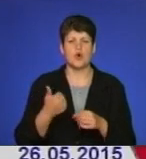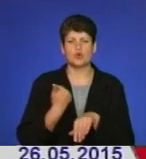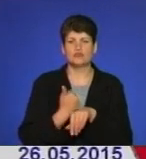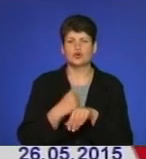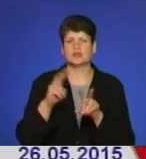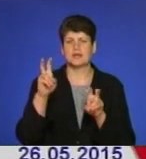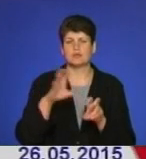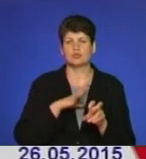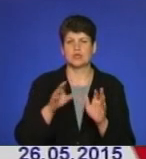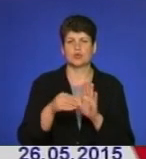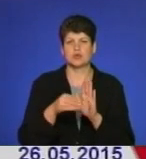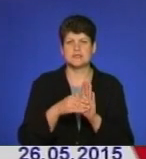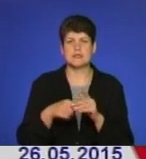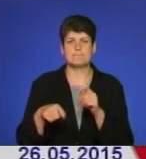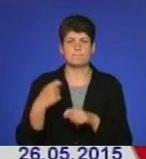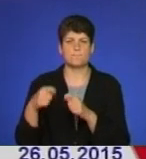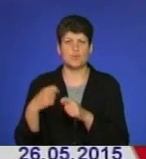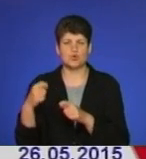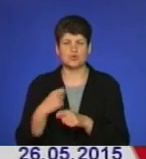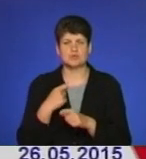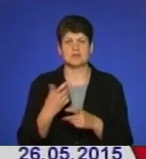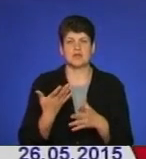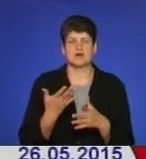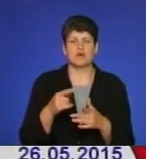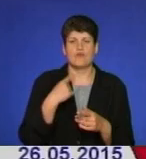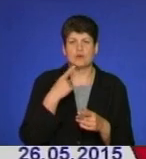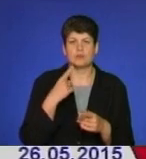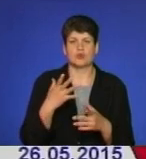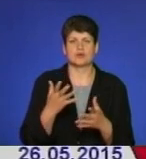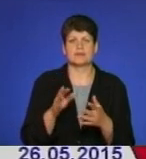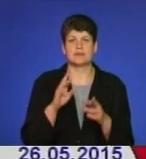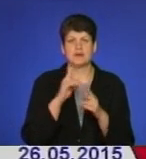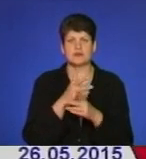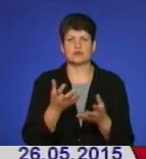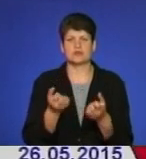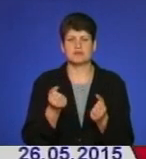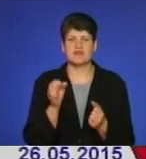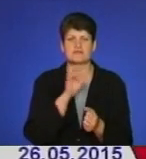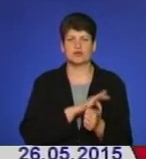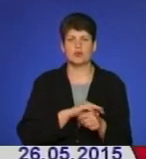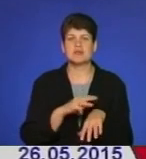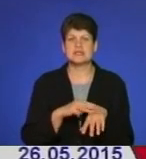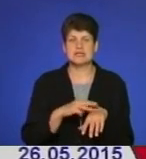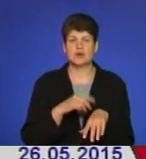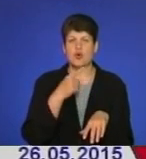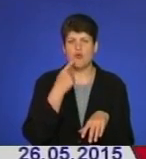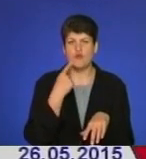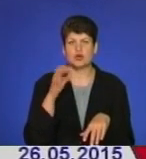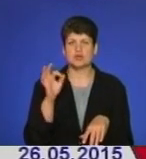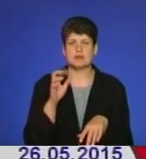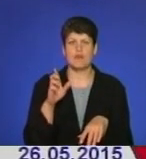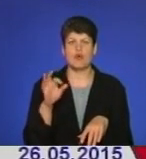прес-конференції були корупційні правопорушення. Не гребують отриманням неправомірної вигоди і міліціонери, визнає Олександр